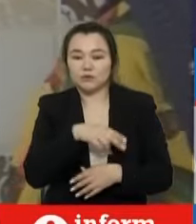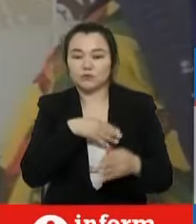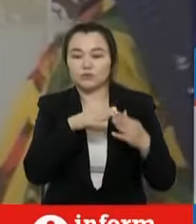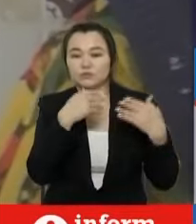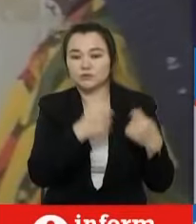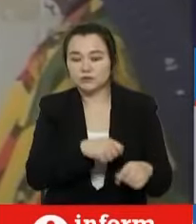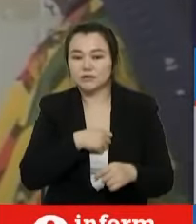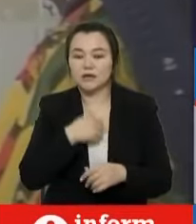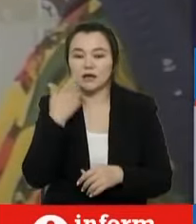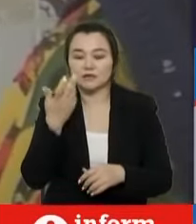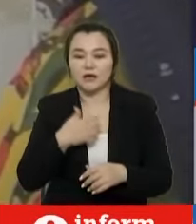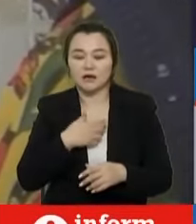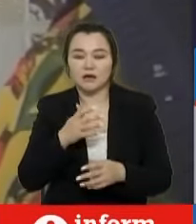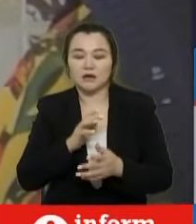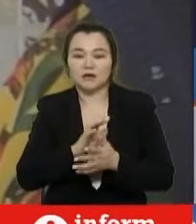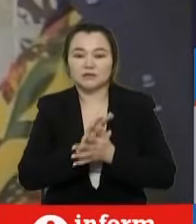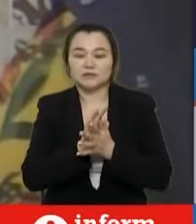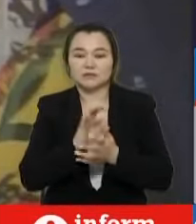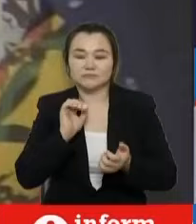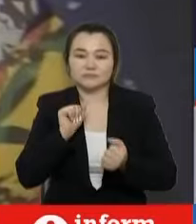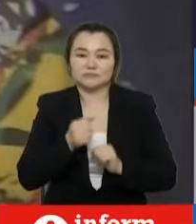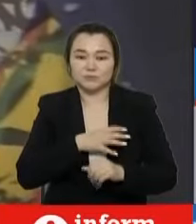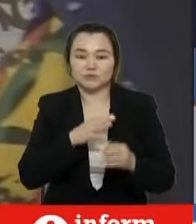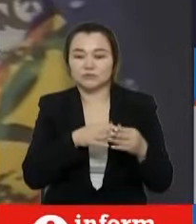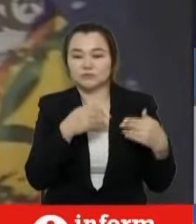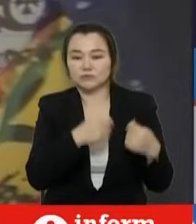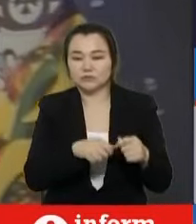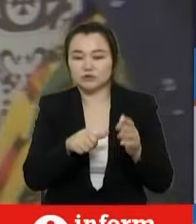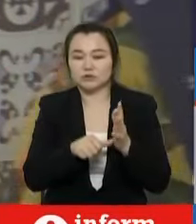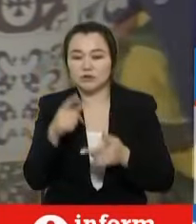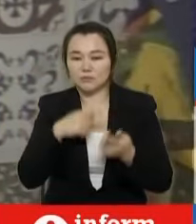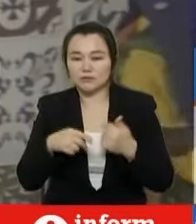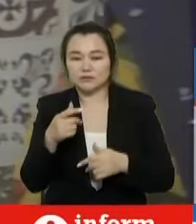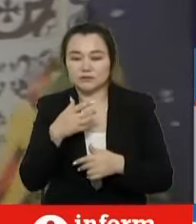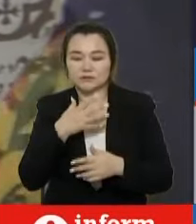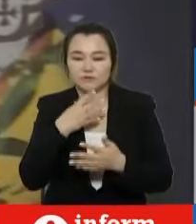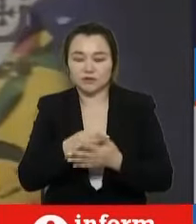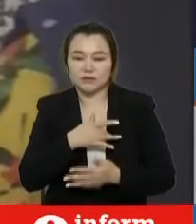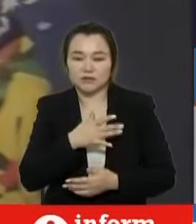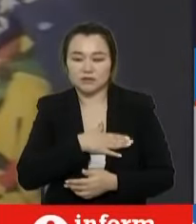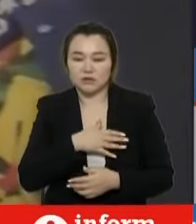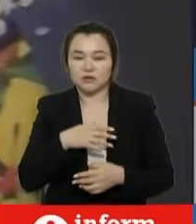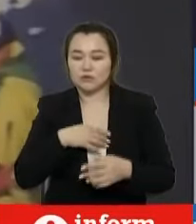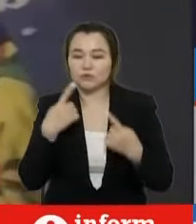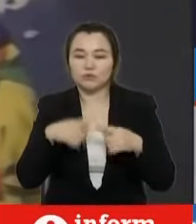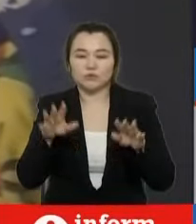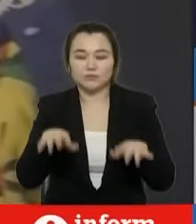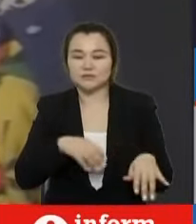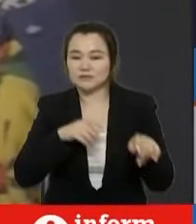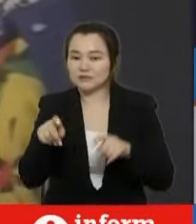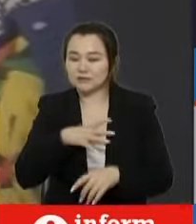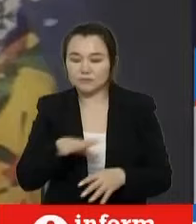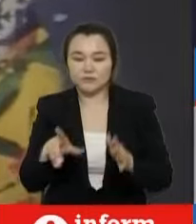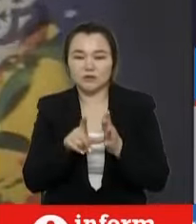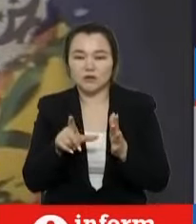қысылып кеткенде соны саттым да 6 айдан кейін қайтадан өз атыма аудармаған. Бірақ мен бұл жерден ешқайда көшкем жоқпын. Налог анау